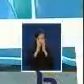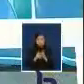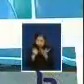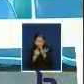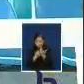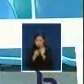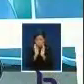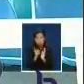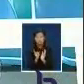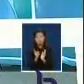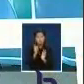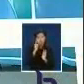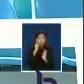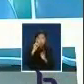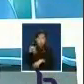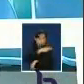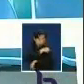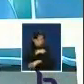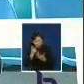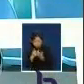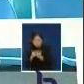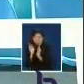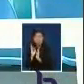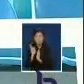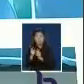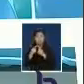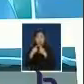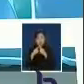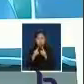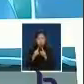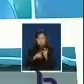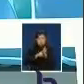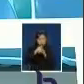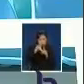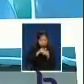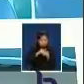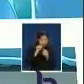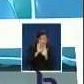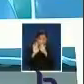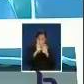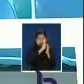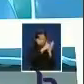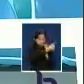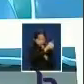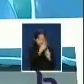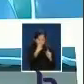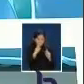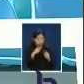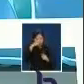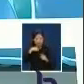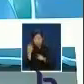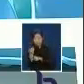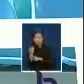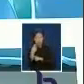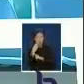นะครับแล้วก็ผู้ที่รักษาอยู่ในโรงพยาบาลก็ไม่ได้เพิ่มขึ้นแต่อย่างใดอัตราการติดเชื้อของบ้านเราเมื่อเทียบกับเพื่อนบ้านก็ยังน้อยมากนอกจ